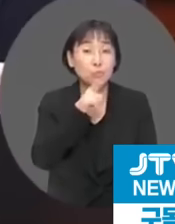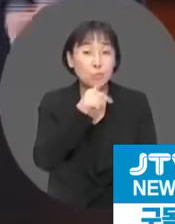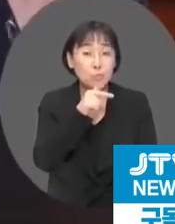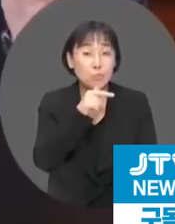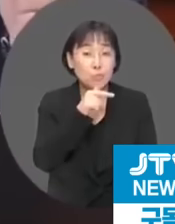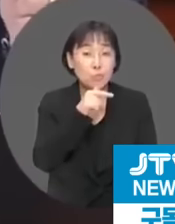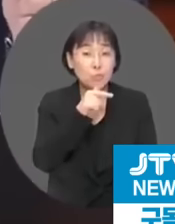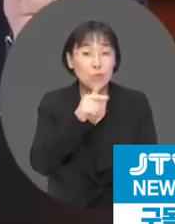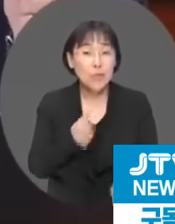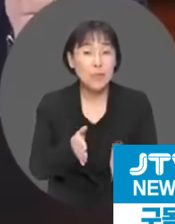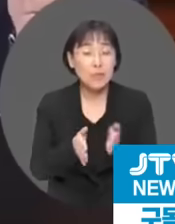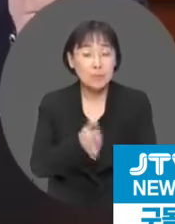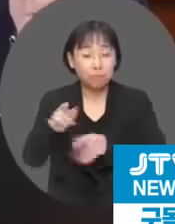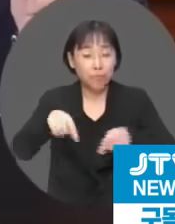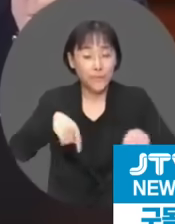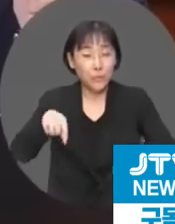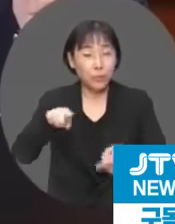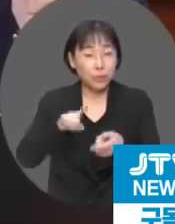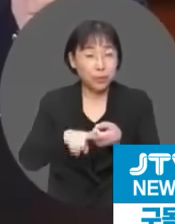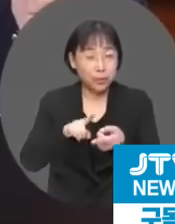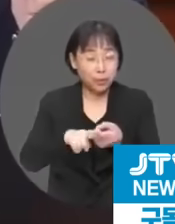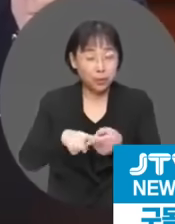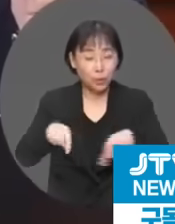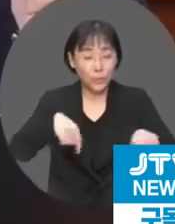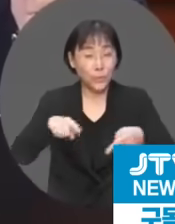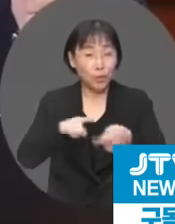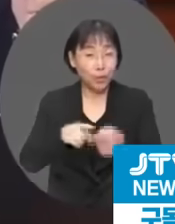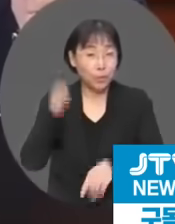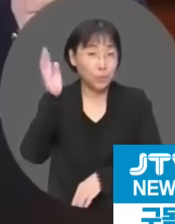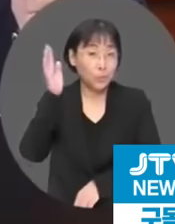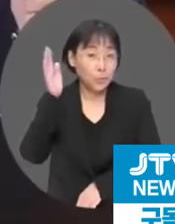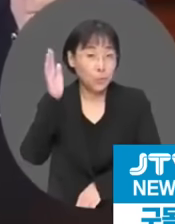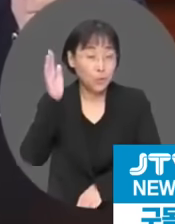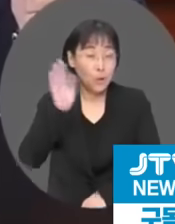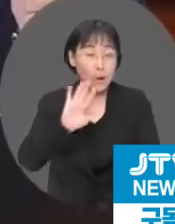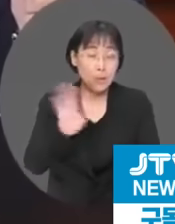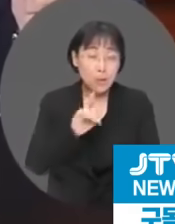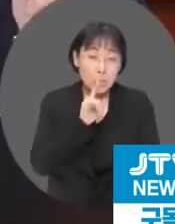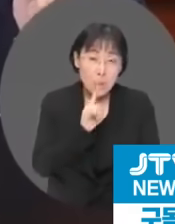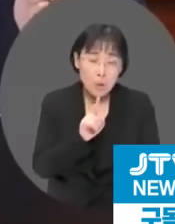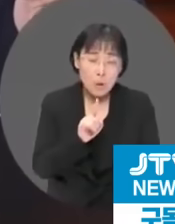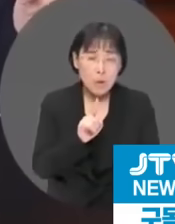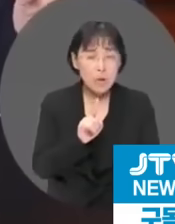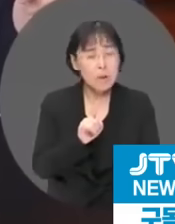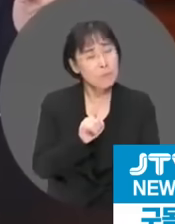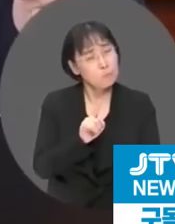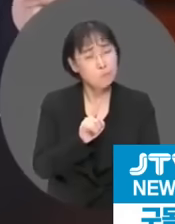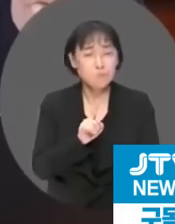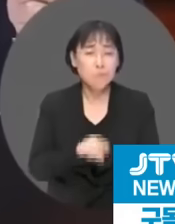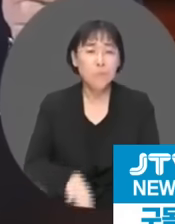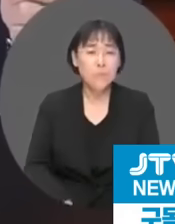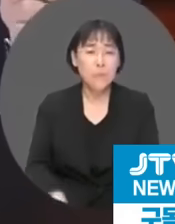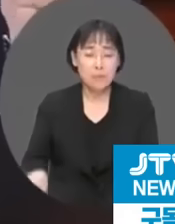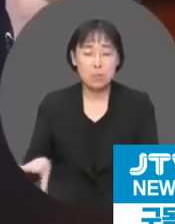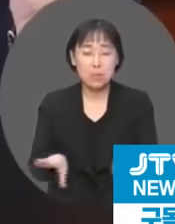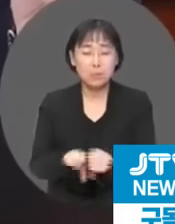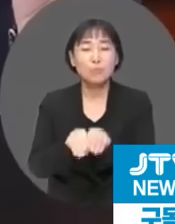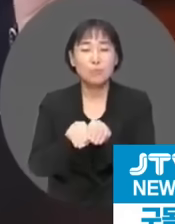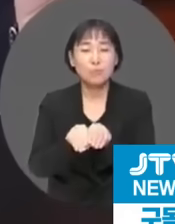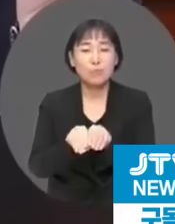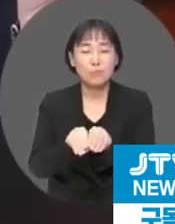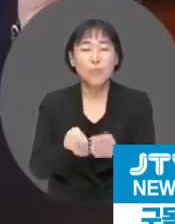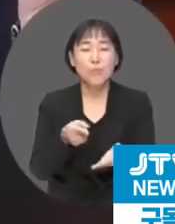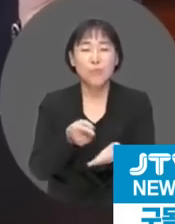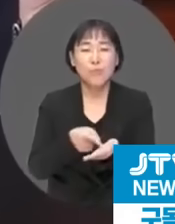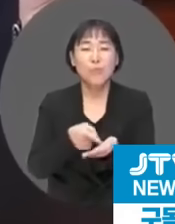연설이 결정도 안났다 문제 있는 거 아닙니까 는 뭐 총리께서 가시는 걸로 제가 알고